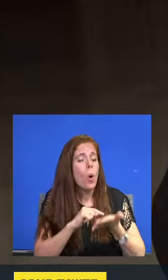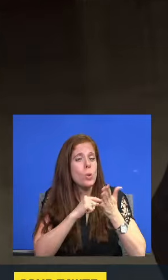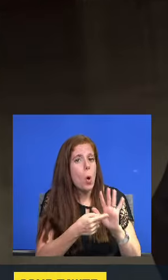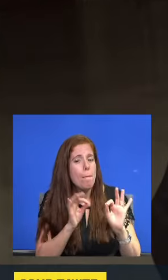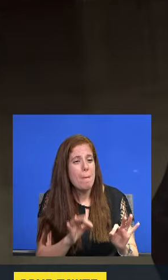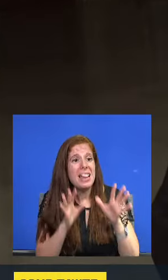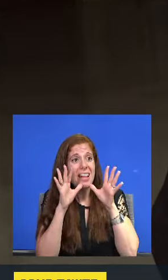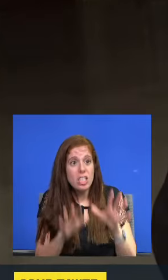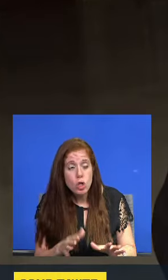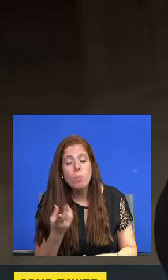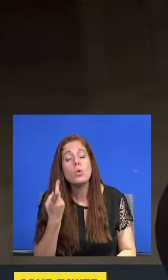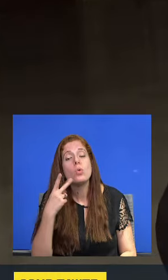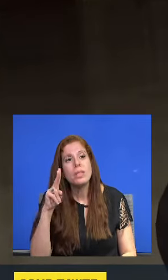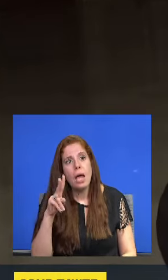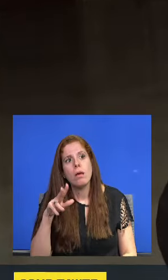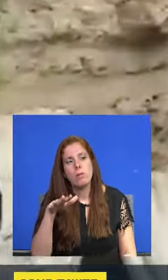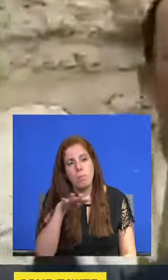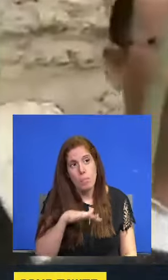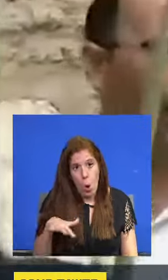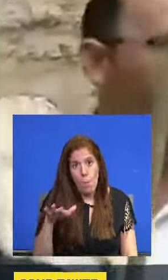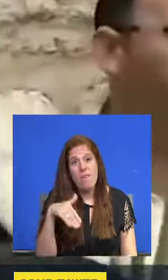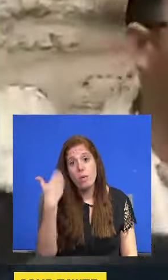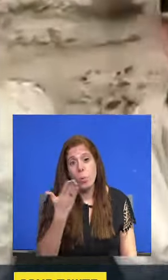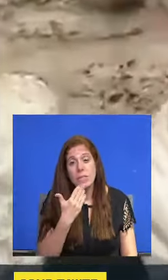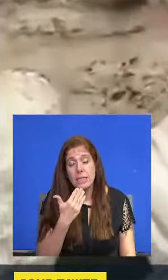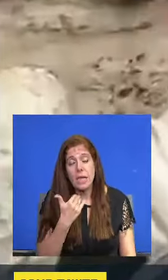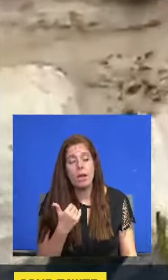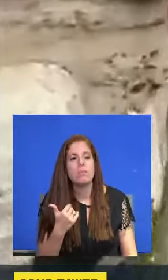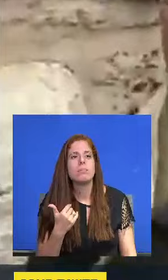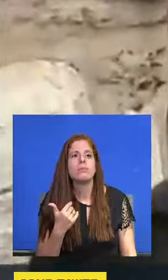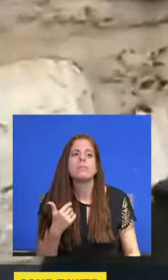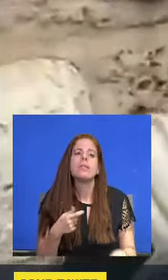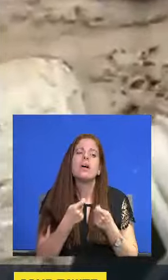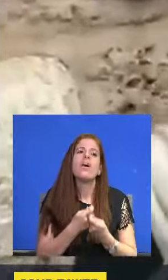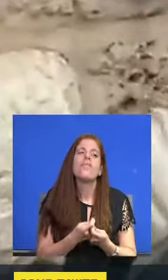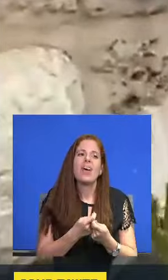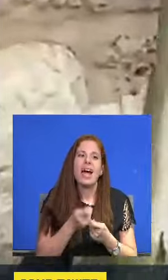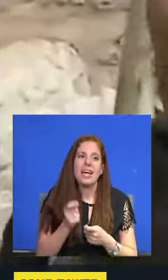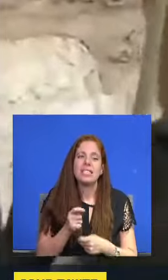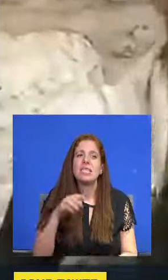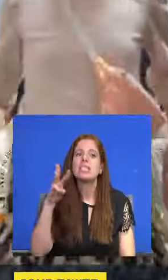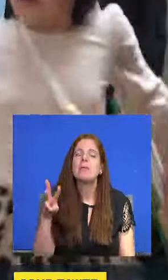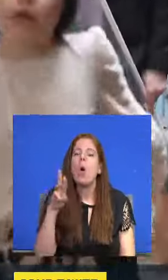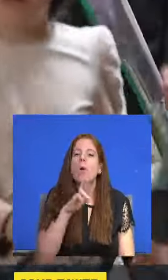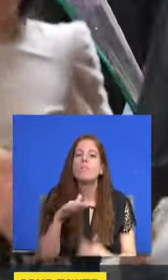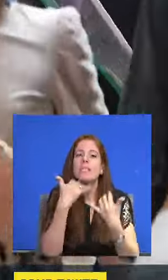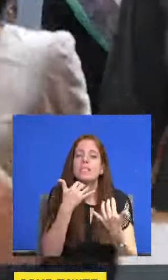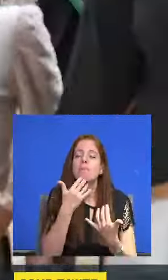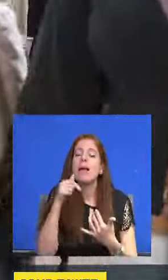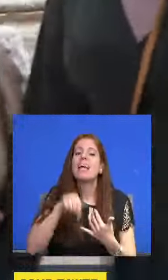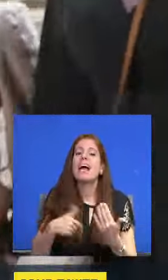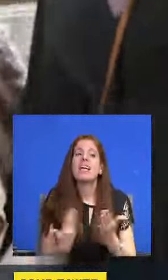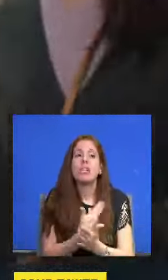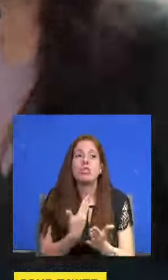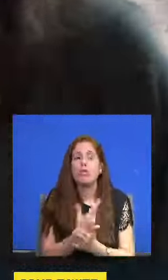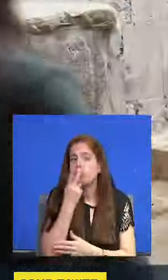אנטישמיות יותר באירופה וחוץ לישראל. חבר הכנסת שמחה רוטמן שהשתתף בצעדה סיפר לכאן חדשות שלא היה עד ליריקות